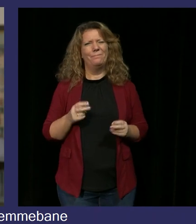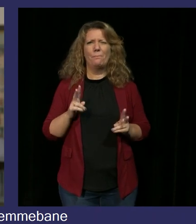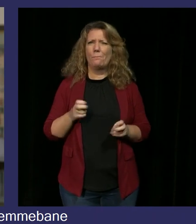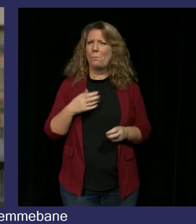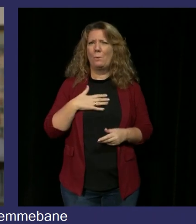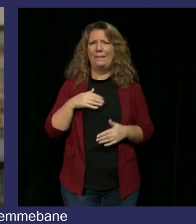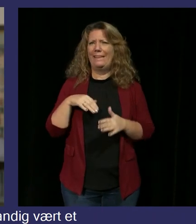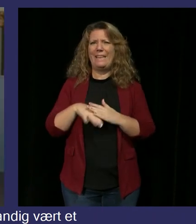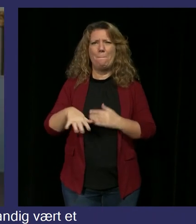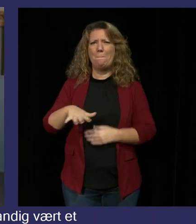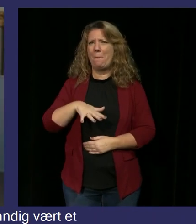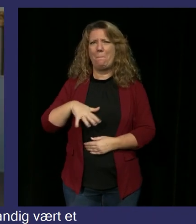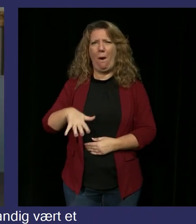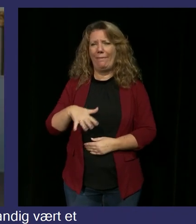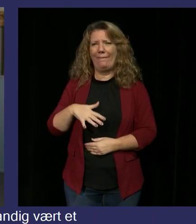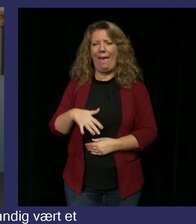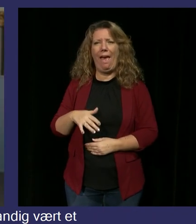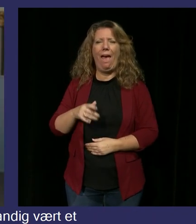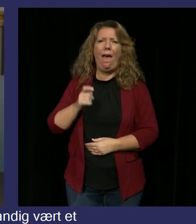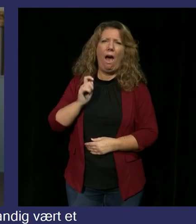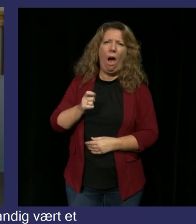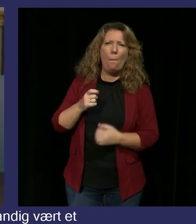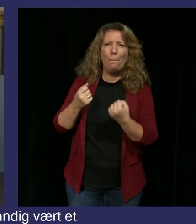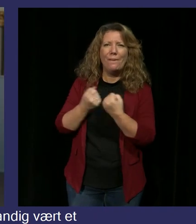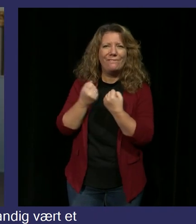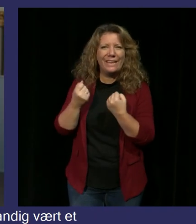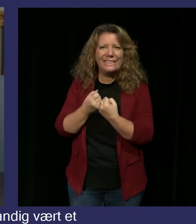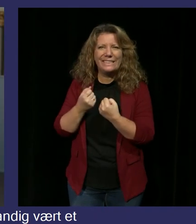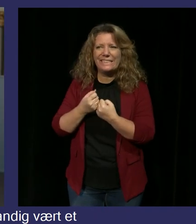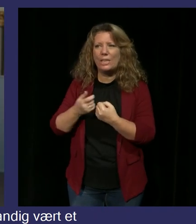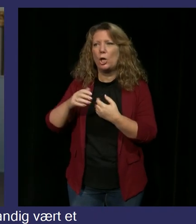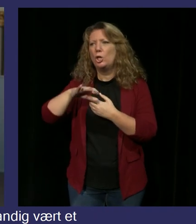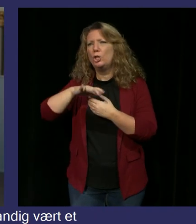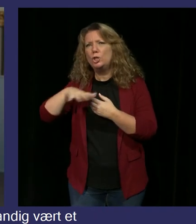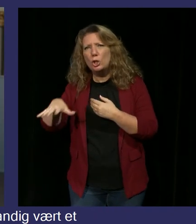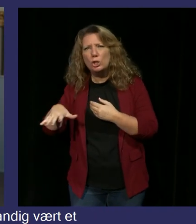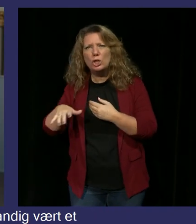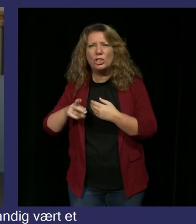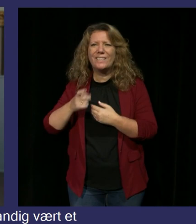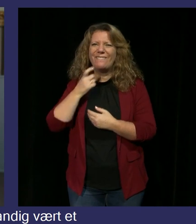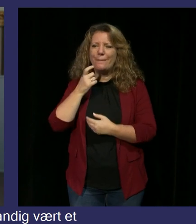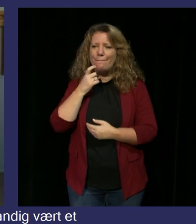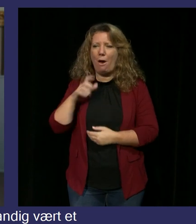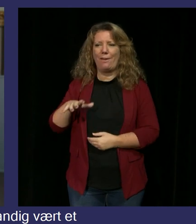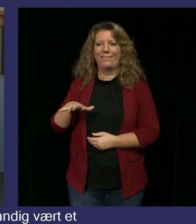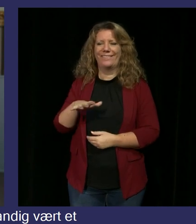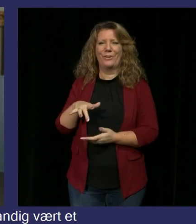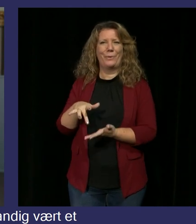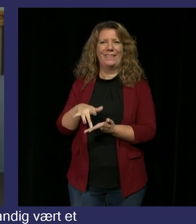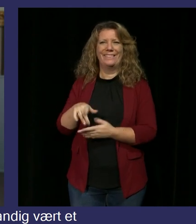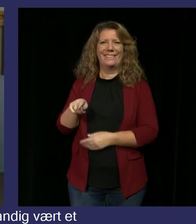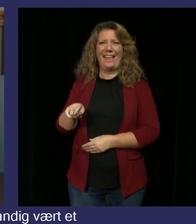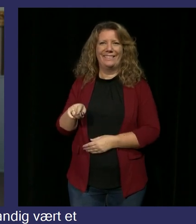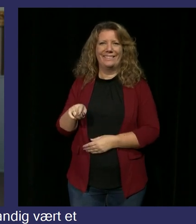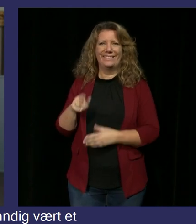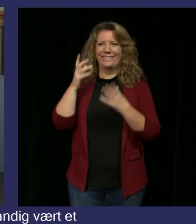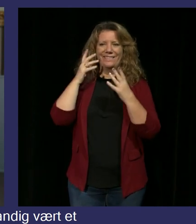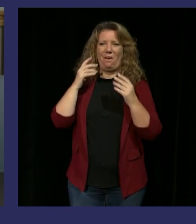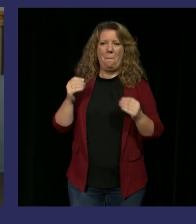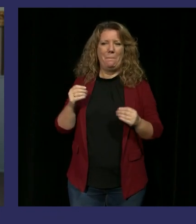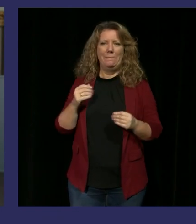på Hammerfest, det var kystfinnmark, og det har ikke bestandig vært et sted der det samiske har vært så